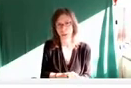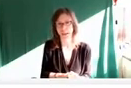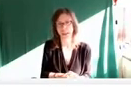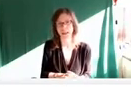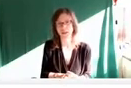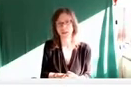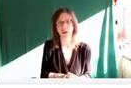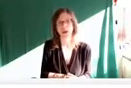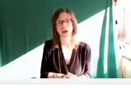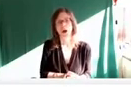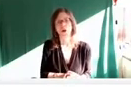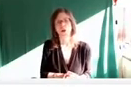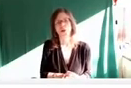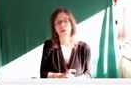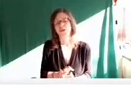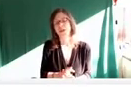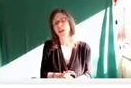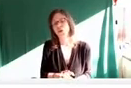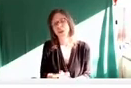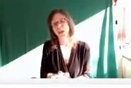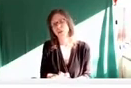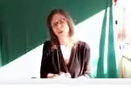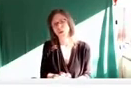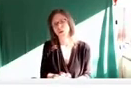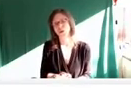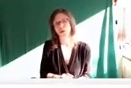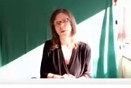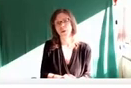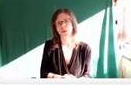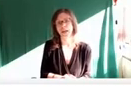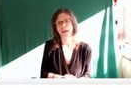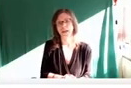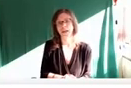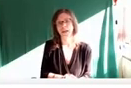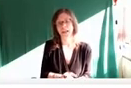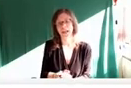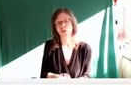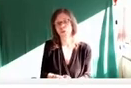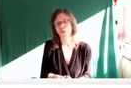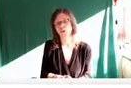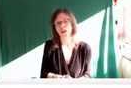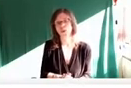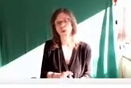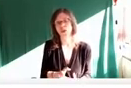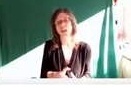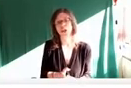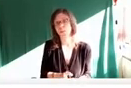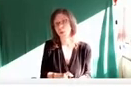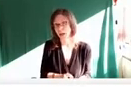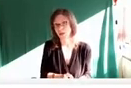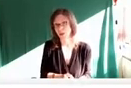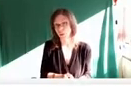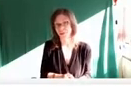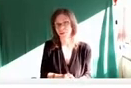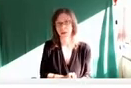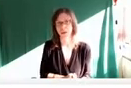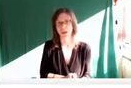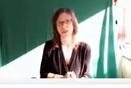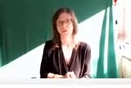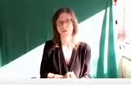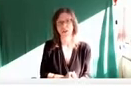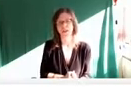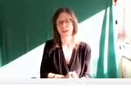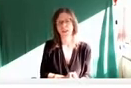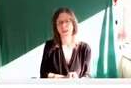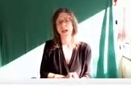de ses analyses, éviter la duplication de la création de nouveaux savoirs, la collaboration, évidemment,